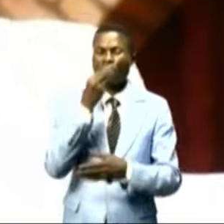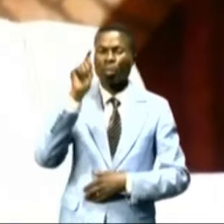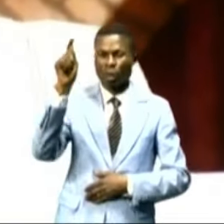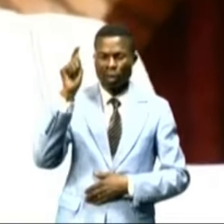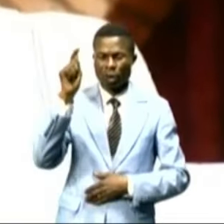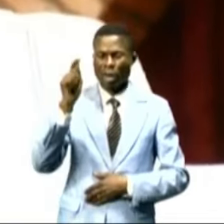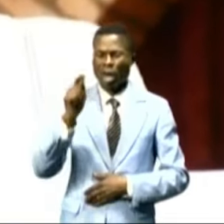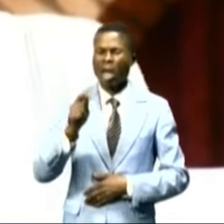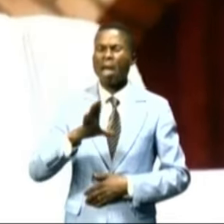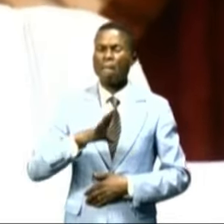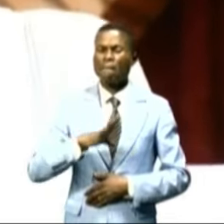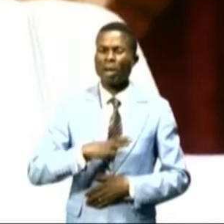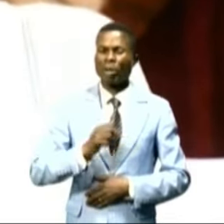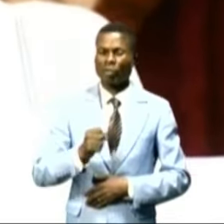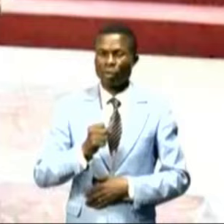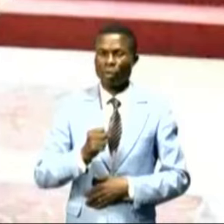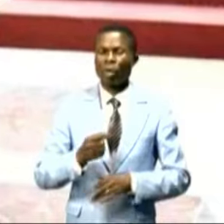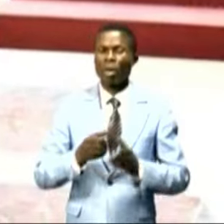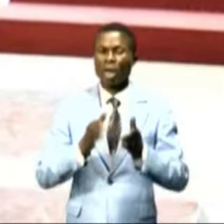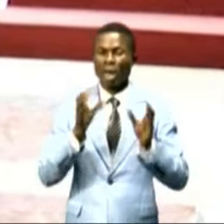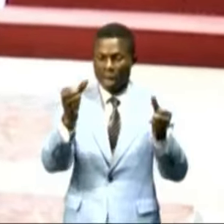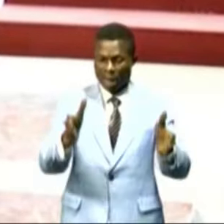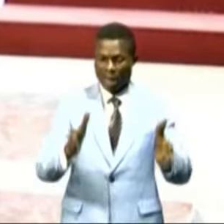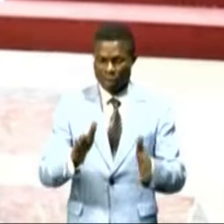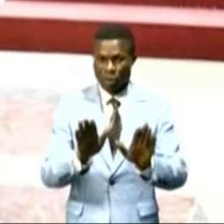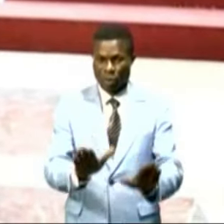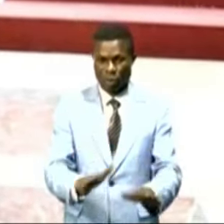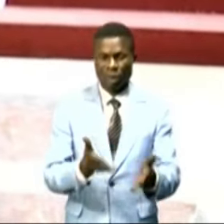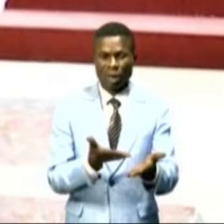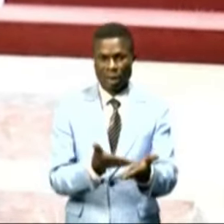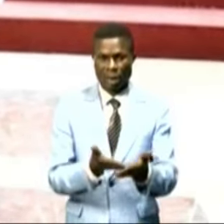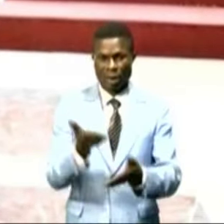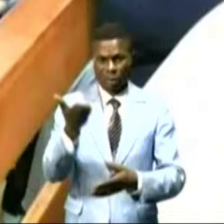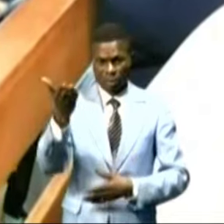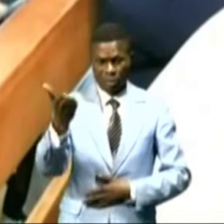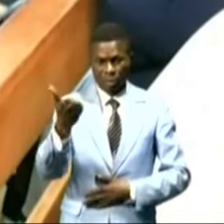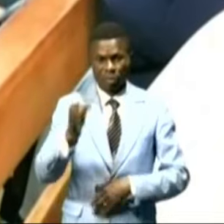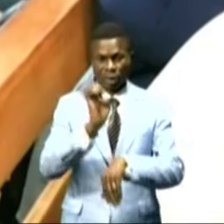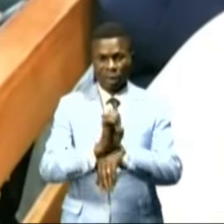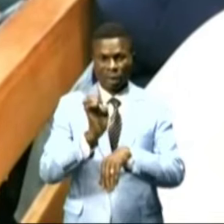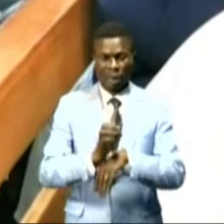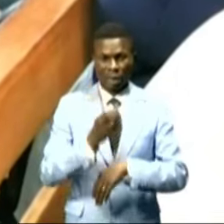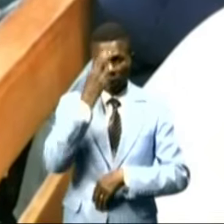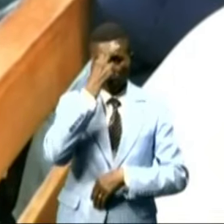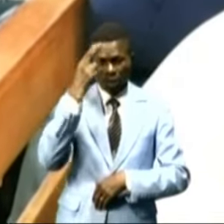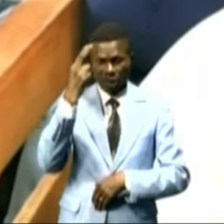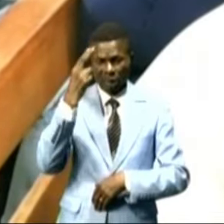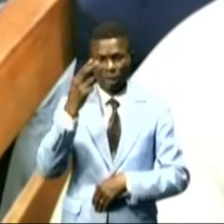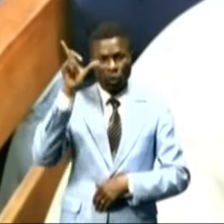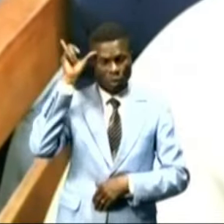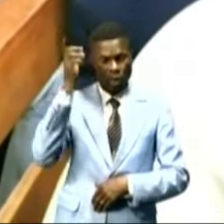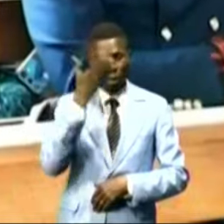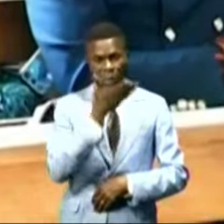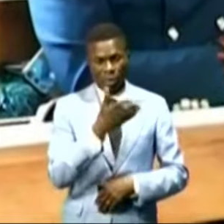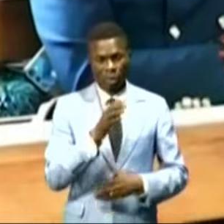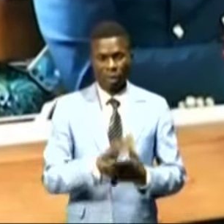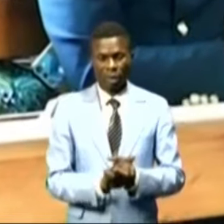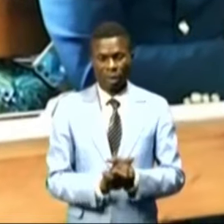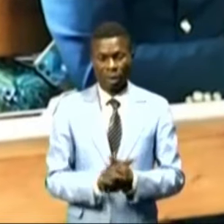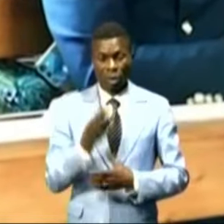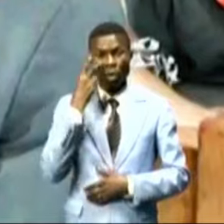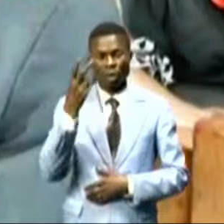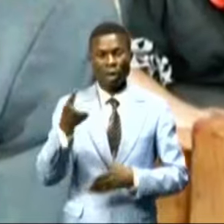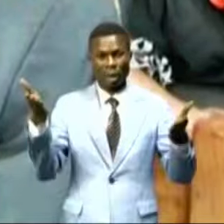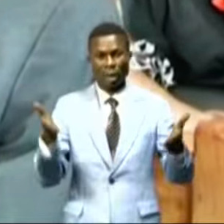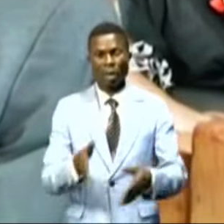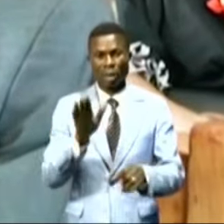émouvants où était exposée la dépouille mortelle de l'illustre disparu à la cathédrale Notre-Dame du Congo. On a noté la présence